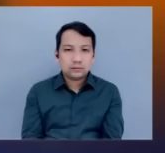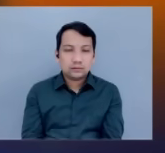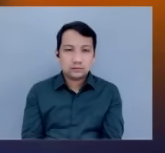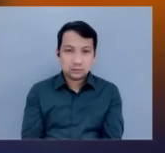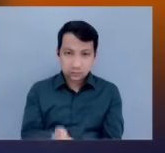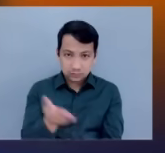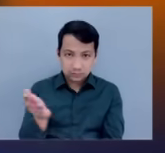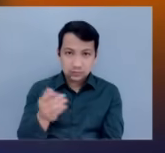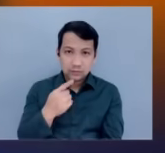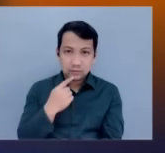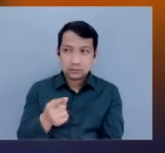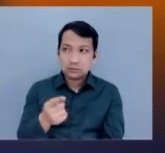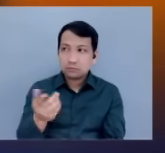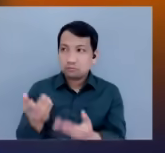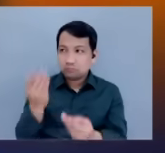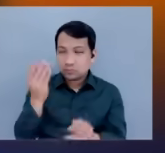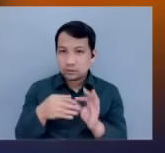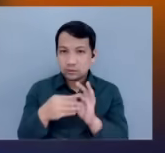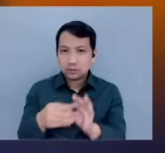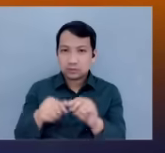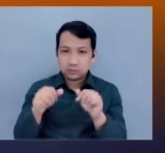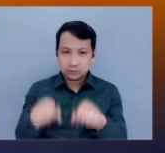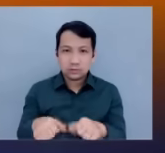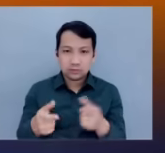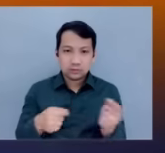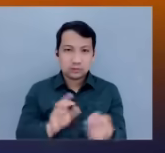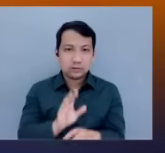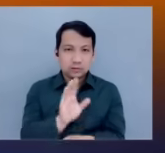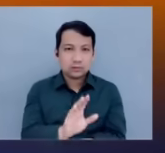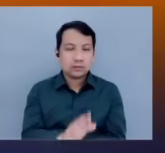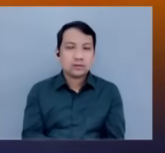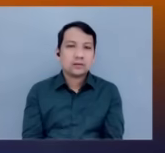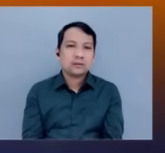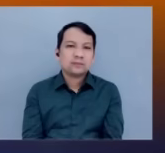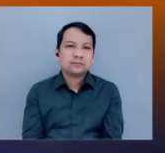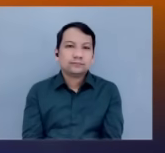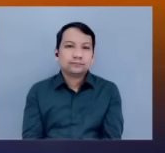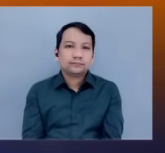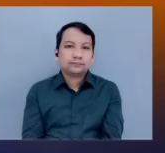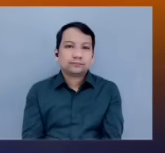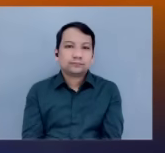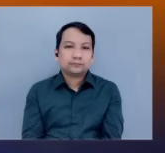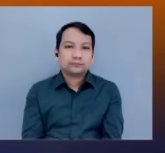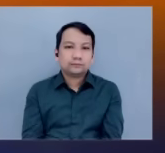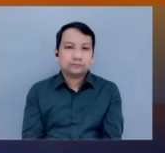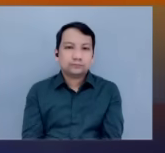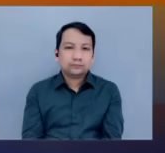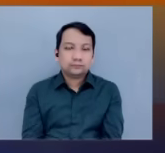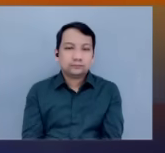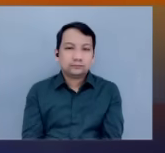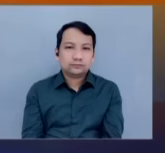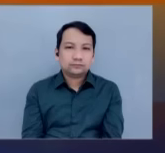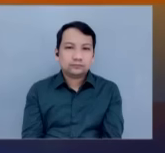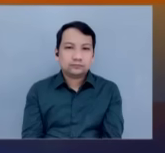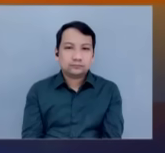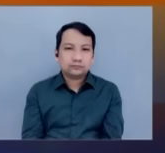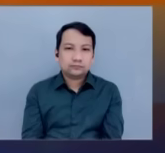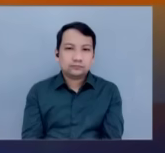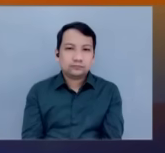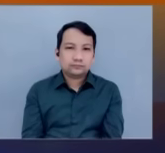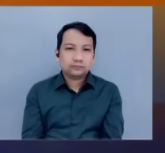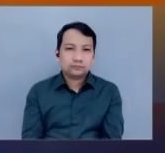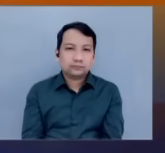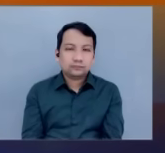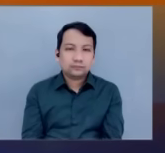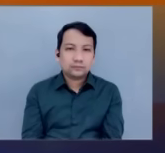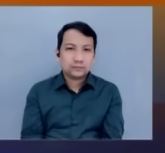Anumang sasabihin mo ay pwedeng gamitin laban sa'yo. Hindi na nakapalagpa ang lalaking ito nang hulihin ng mga otoridad sa